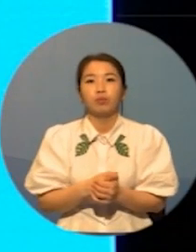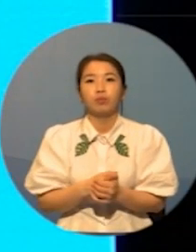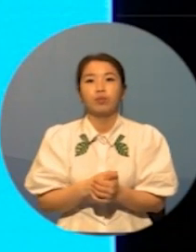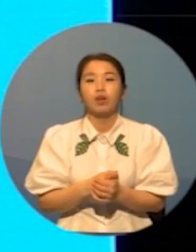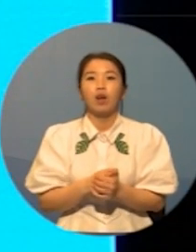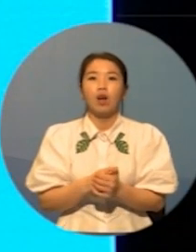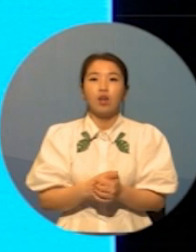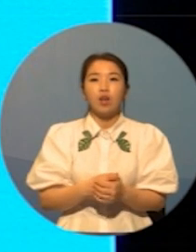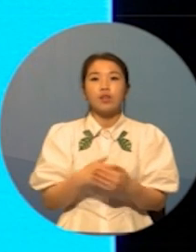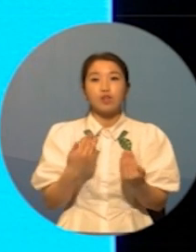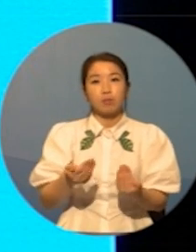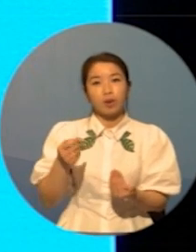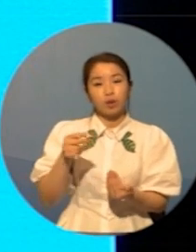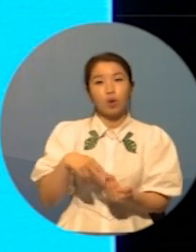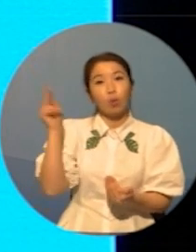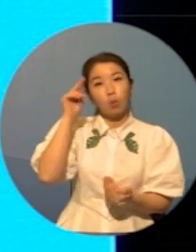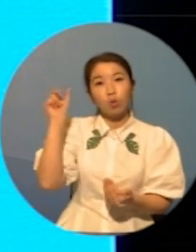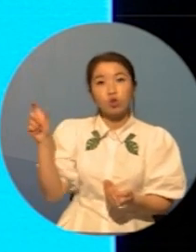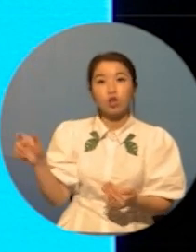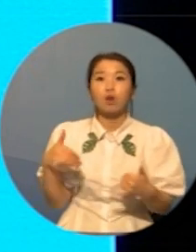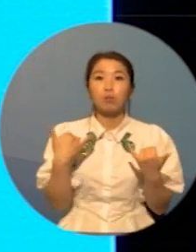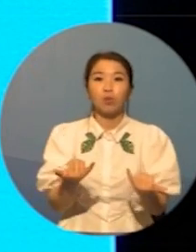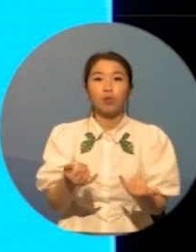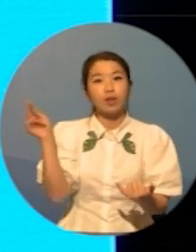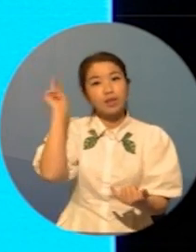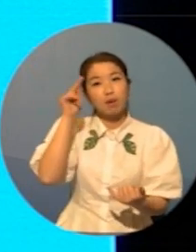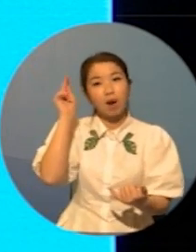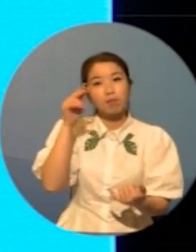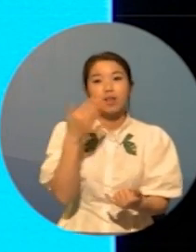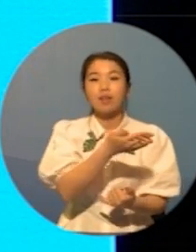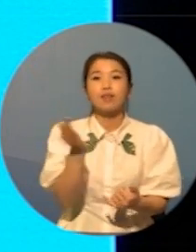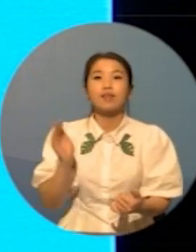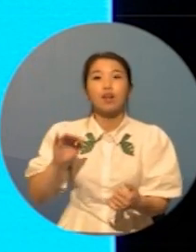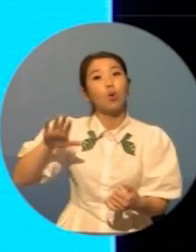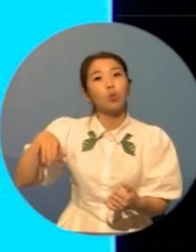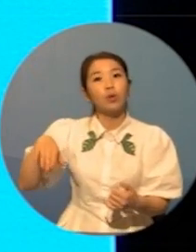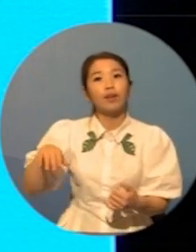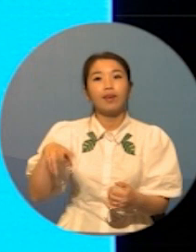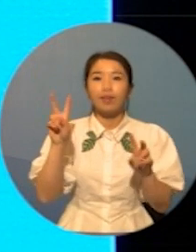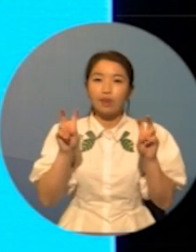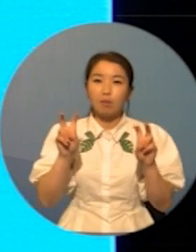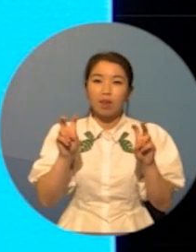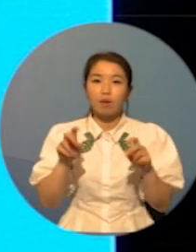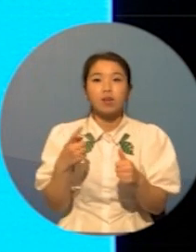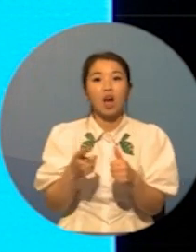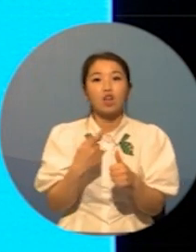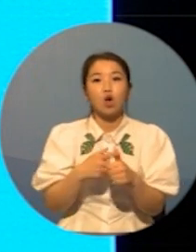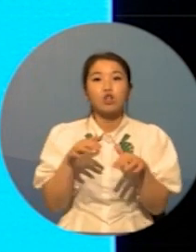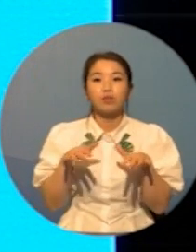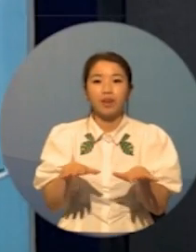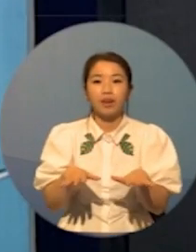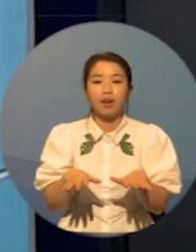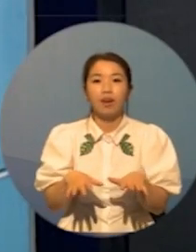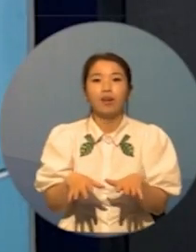Демек, оқушылар, бүгінгі сабағымызда сіздер өтілген темалар, яғни атауыш фейл хаққында, келбетлік фейл,